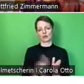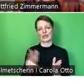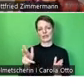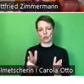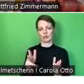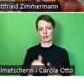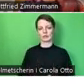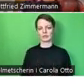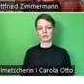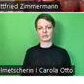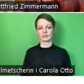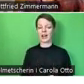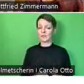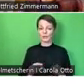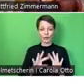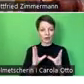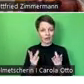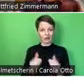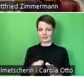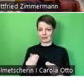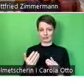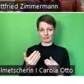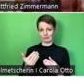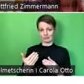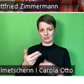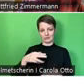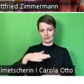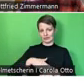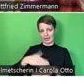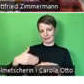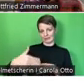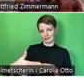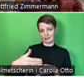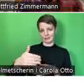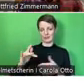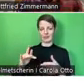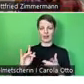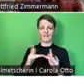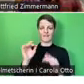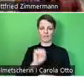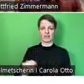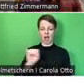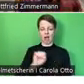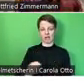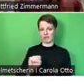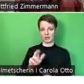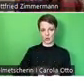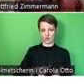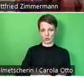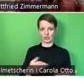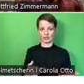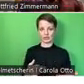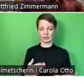dann für im Prinzip die ganze Reihe dieser Webinare über barrierefreie Office-Dokumente. Es gibt